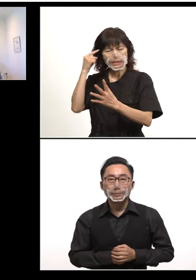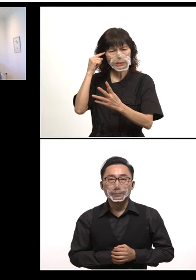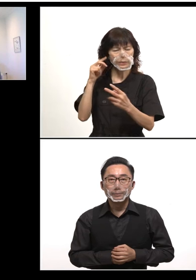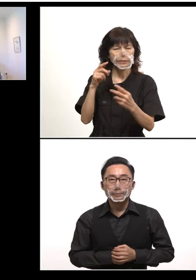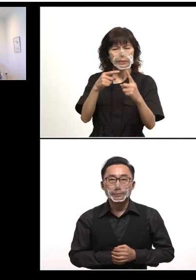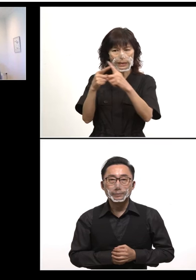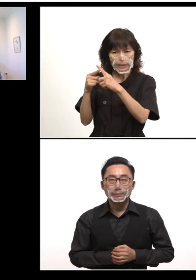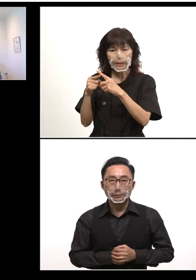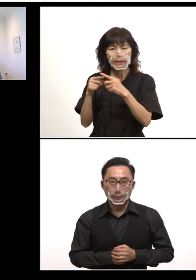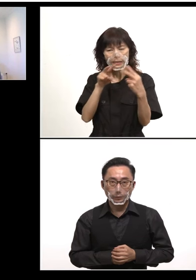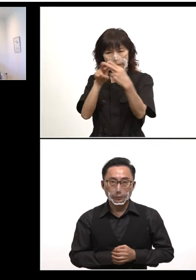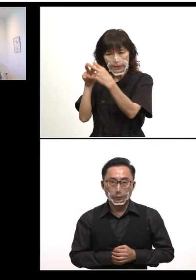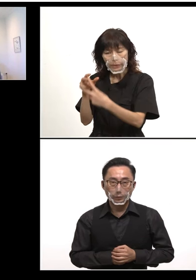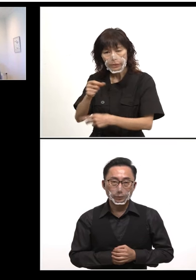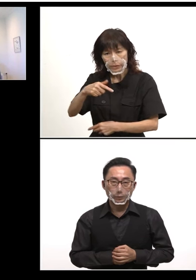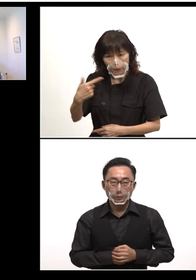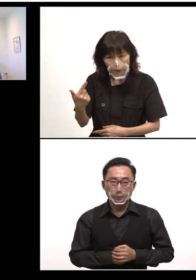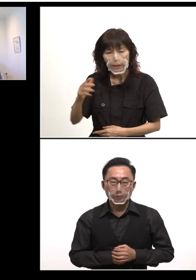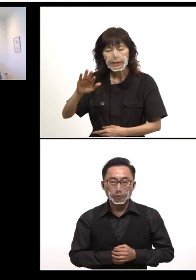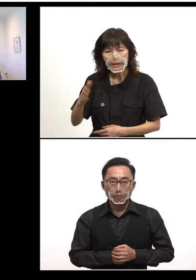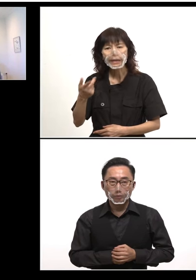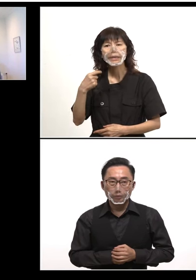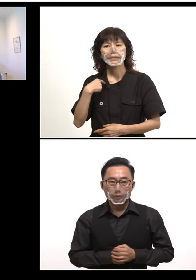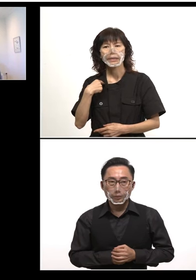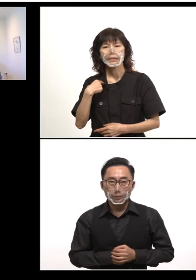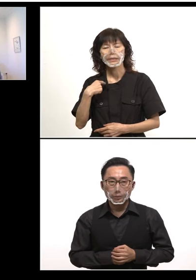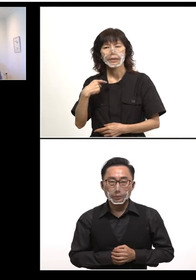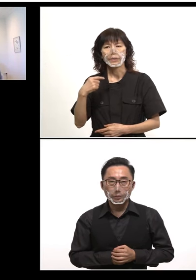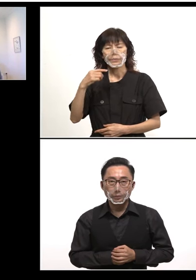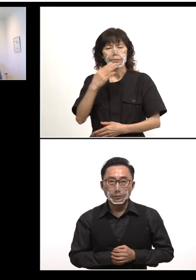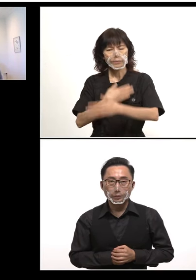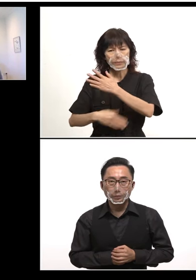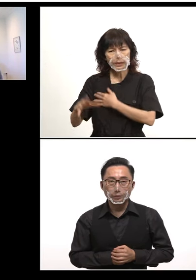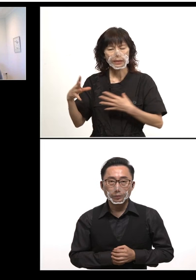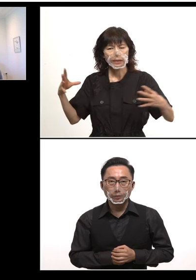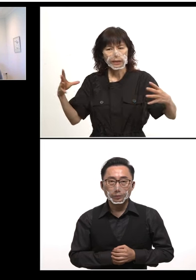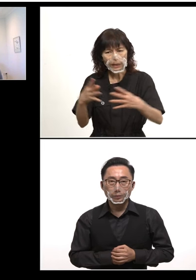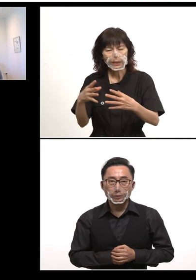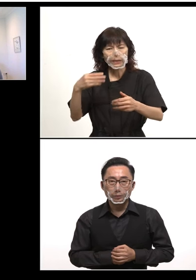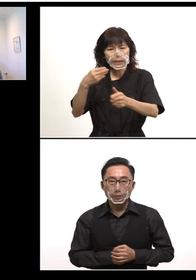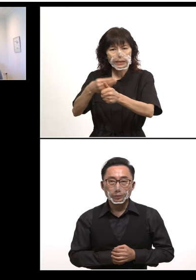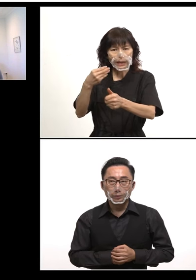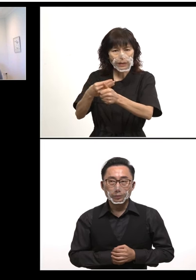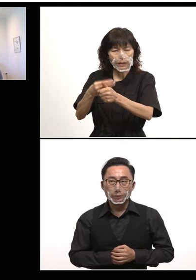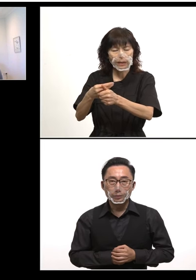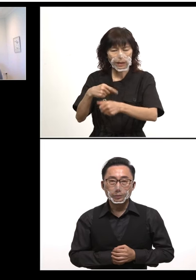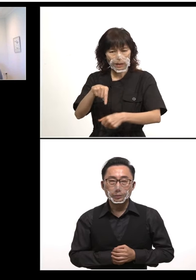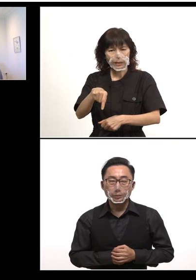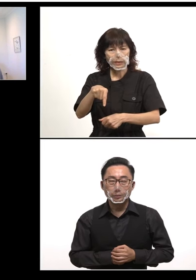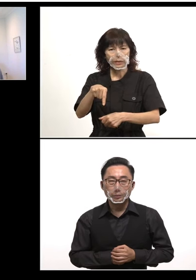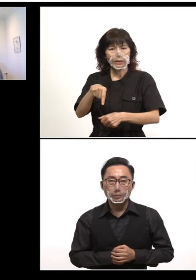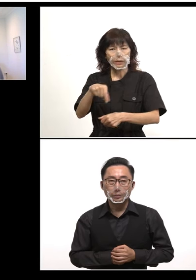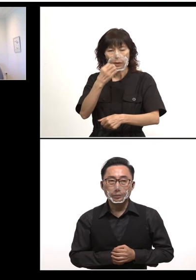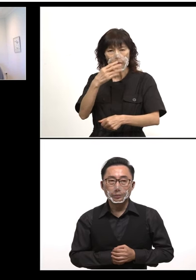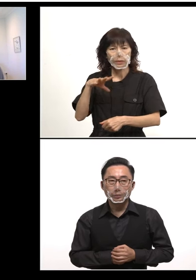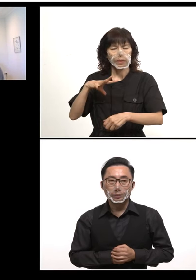覺得相當多嘅。但係真係能夠同唔同身體能力嘅朋友去 work 或者去教學咧，其實我覺得呢個部分喺